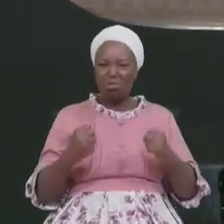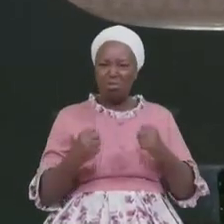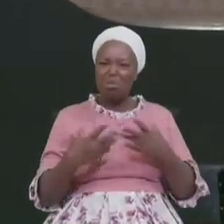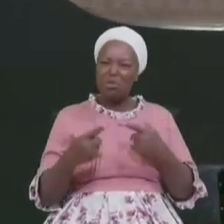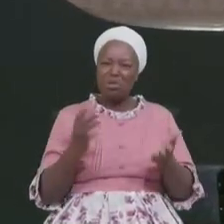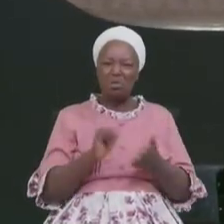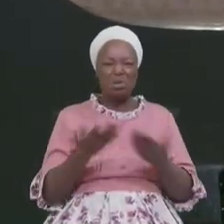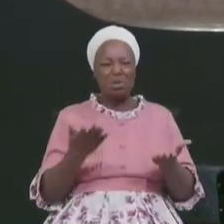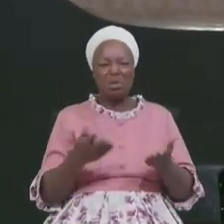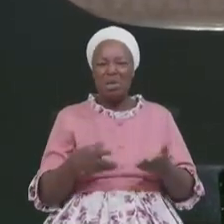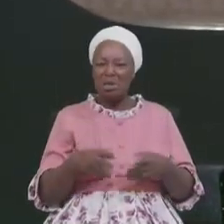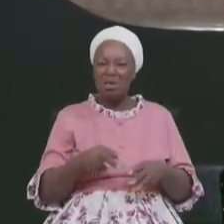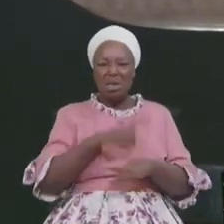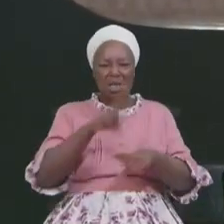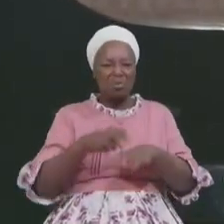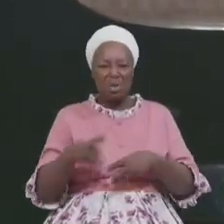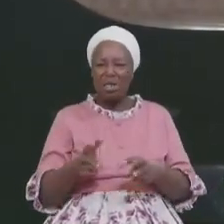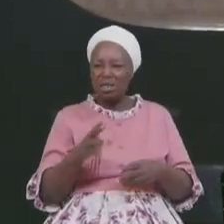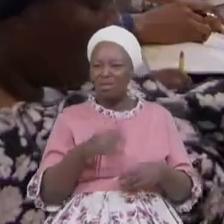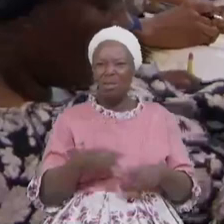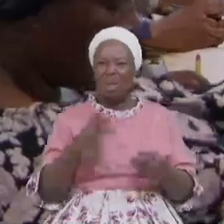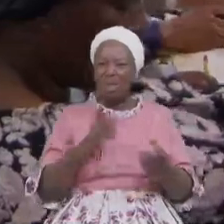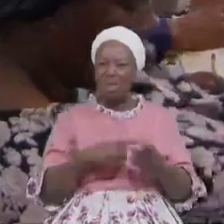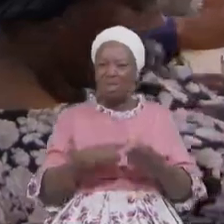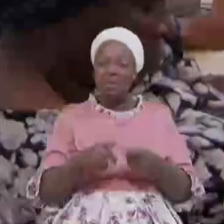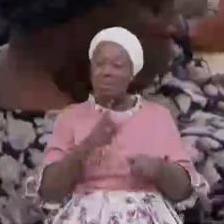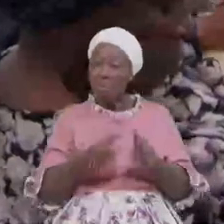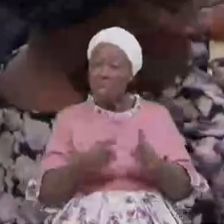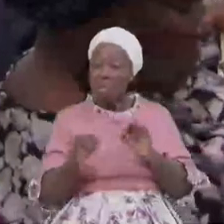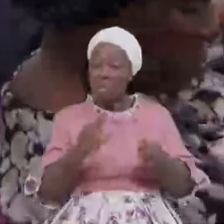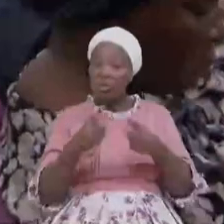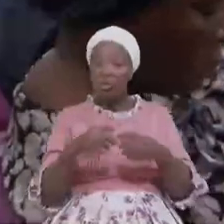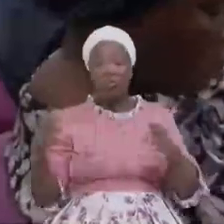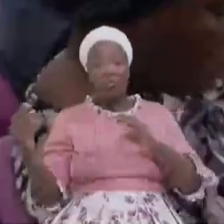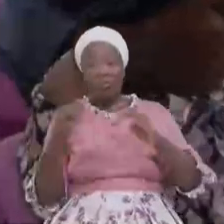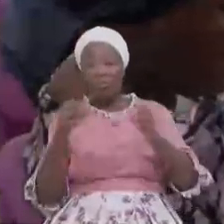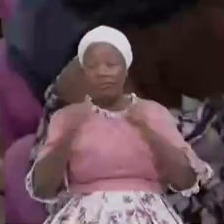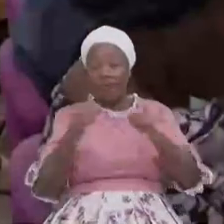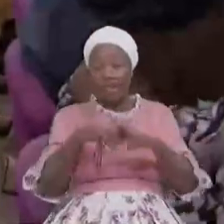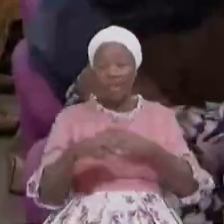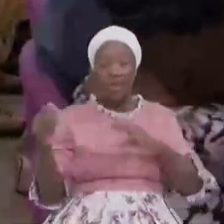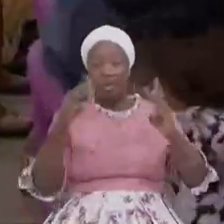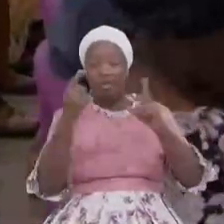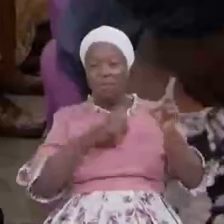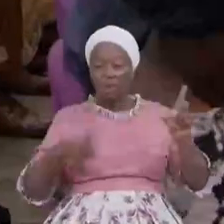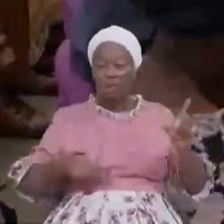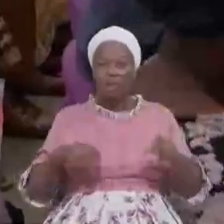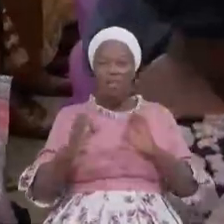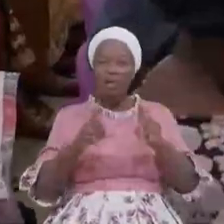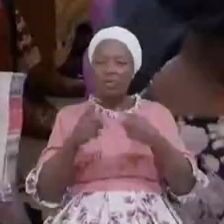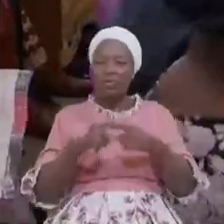comme ça il est. Mais si nous voulons combattre pour le Seigneur, si nous voulons vaincre